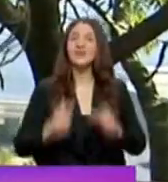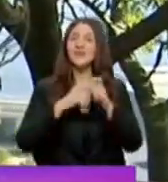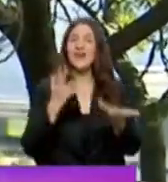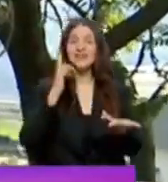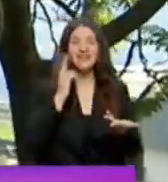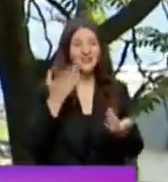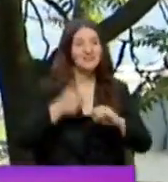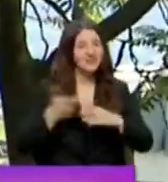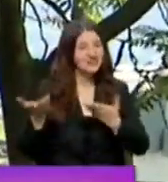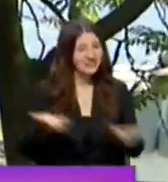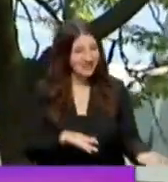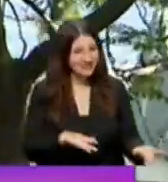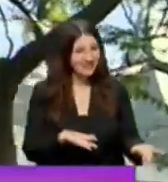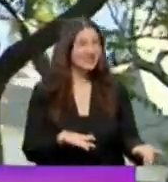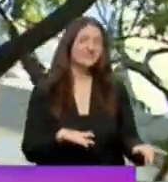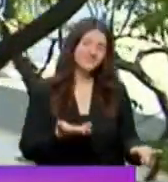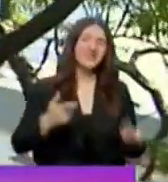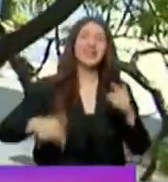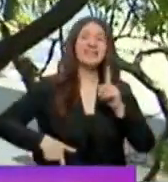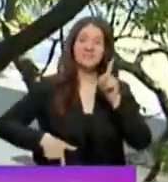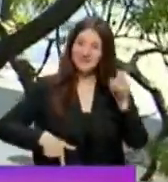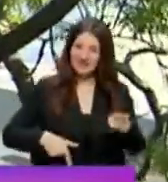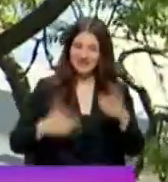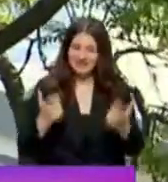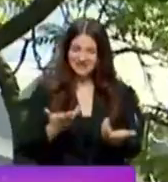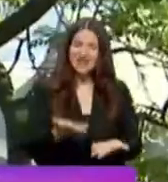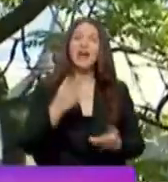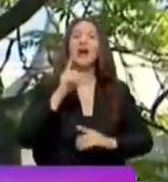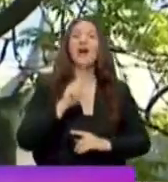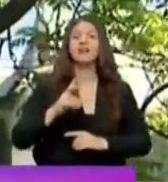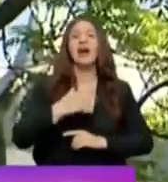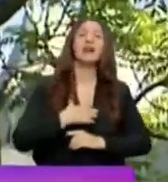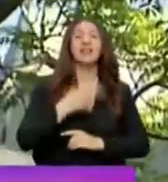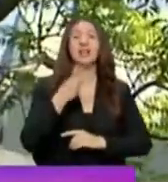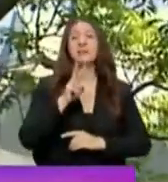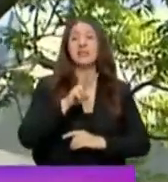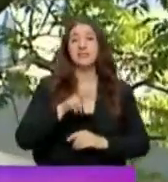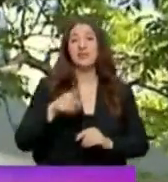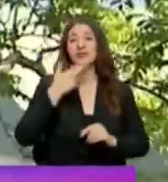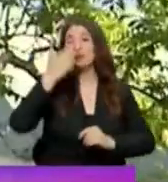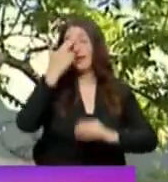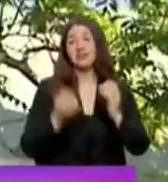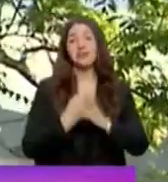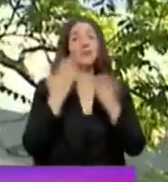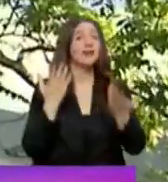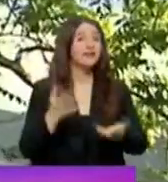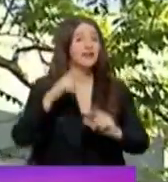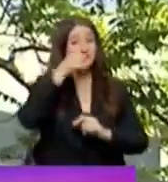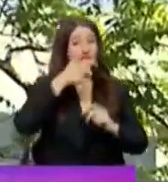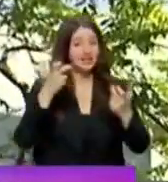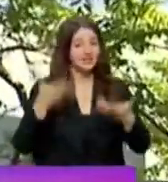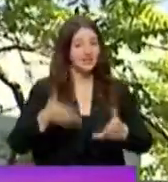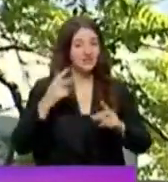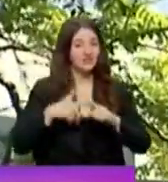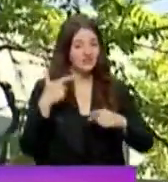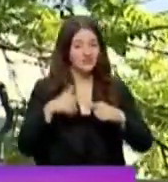Günaydın efendim, hoş geldiniz. İzmir'deyiz. 17 Haziran 2022 Cuma sabahında Türkiye'nin kanalı